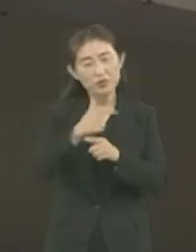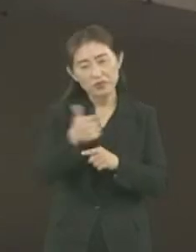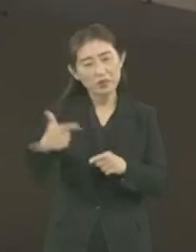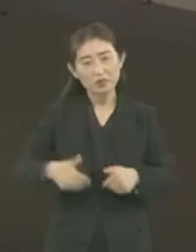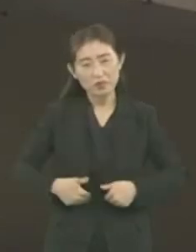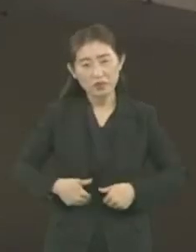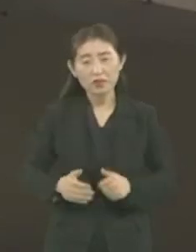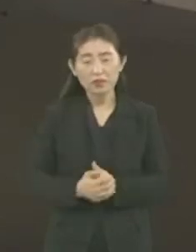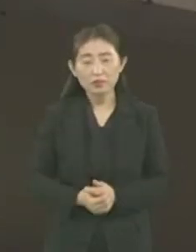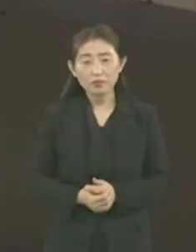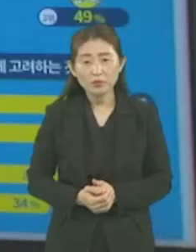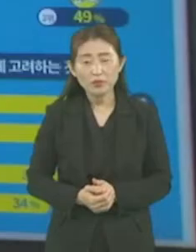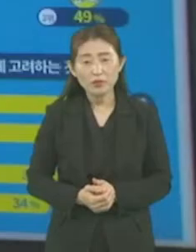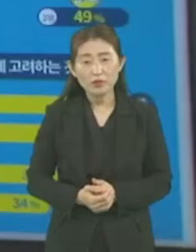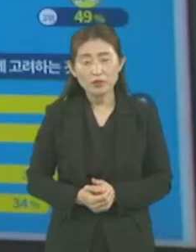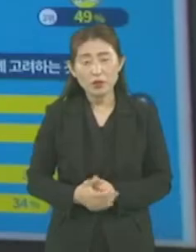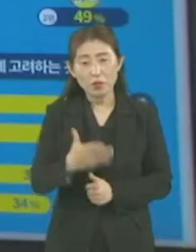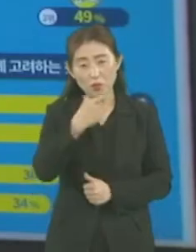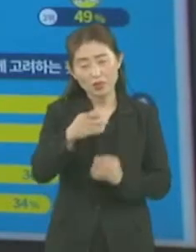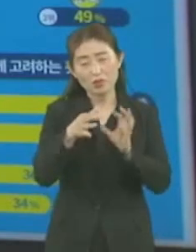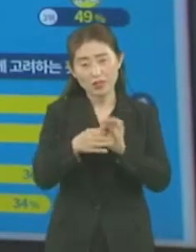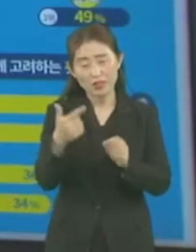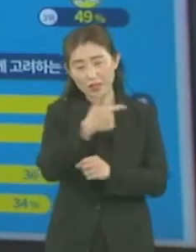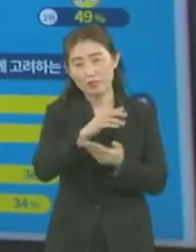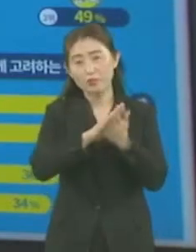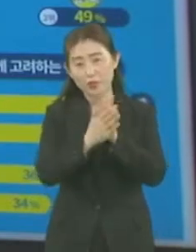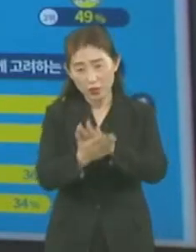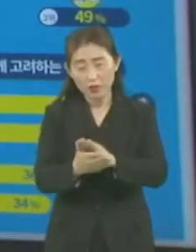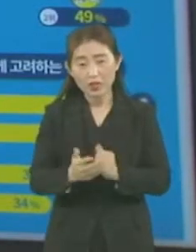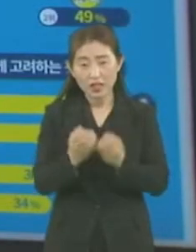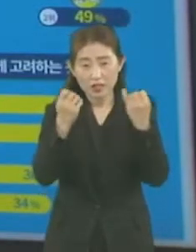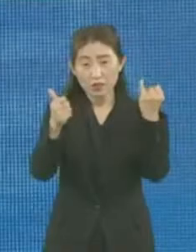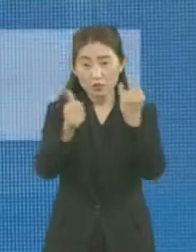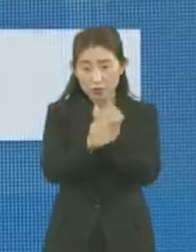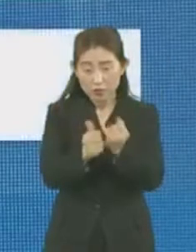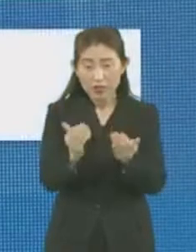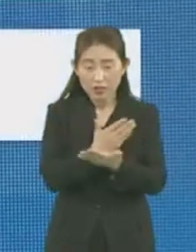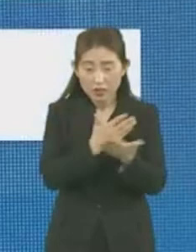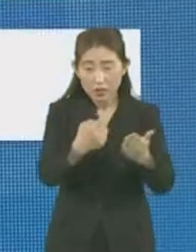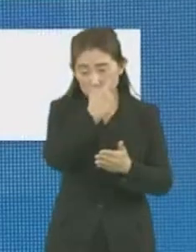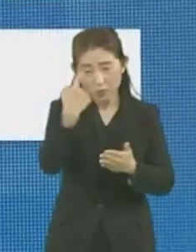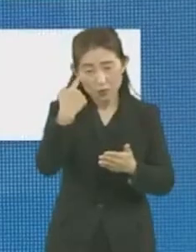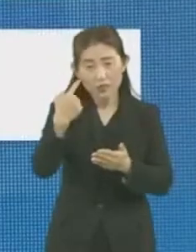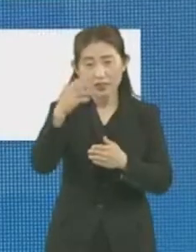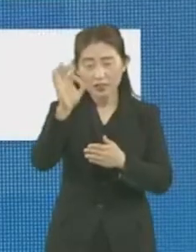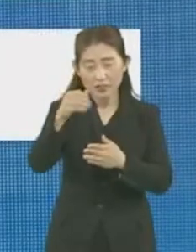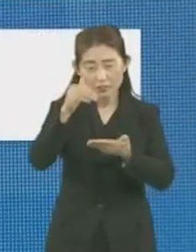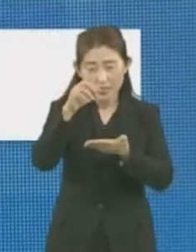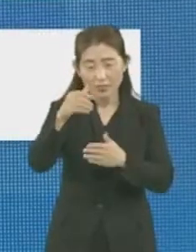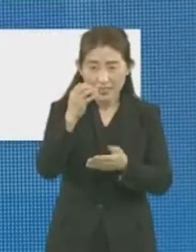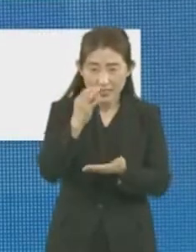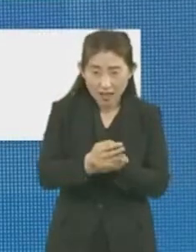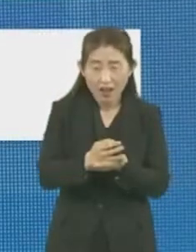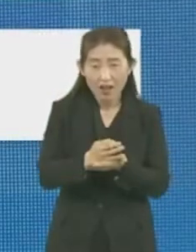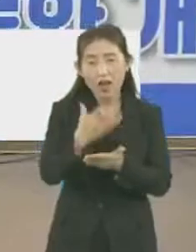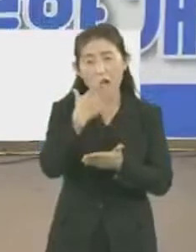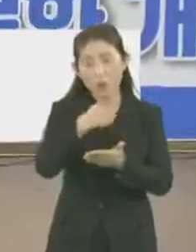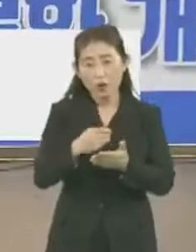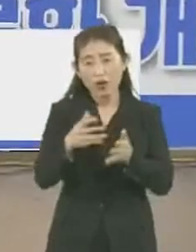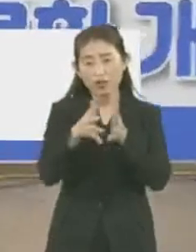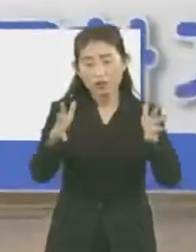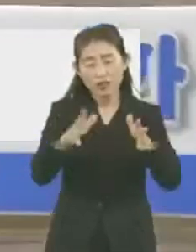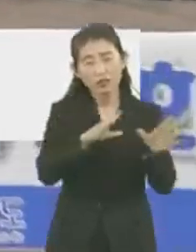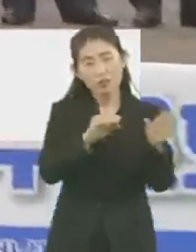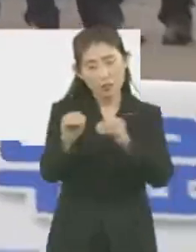복지 정책은 대대적인 손질이 예고됐습니다. 신혼부부 등에게 낮은 보증금으로 공급하는 더 행복한 주택은 중단이